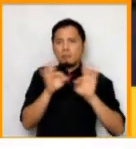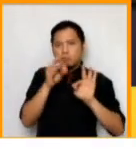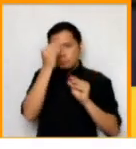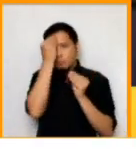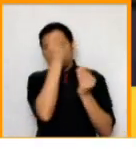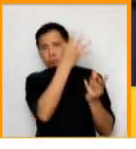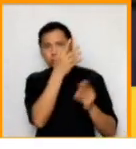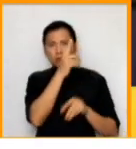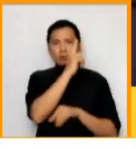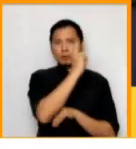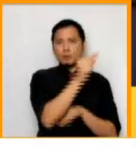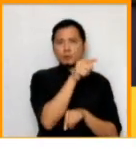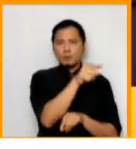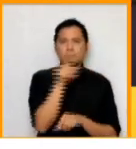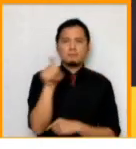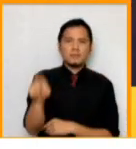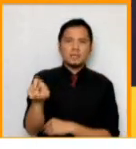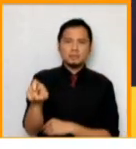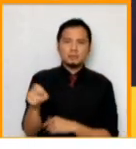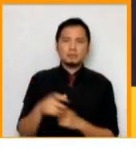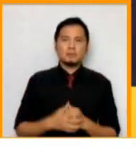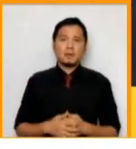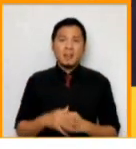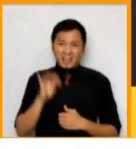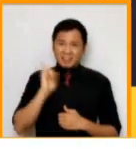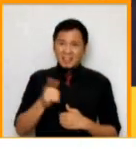ko. It's public service